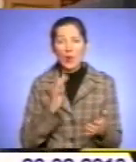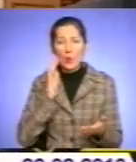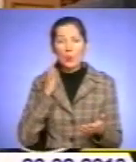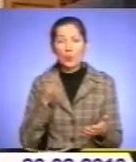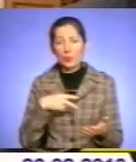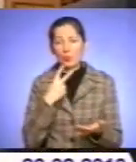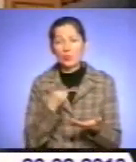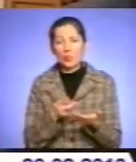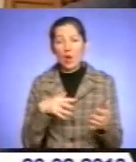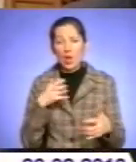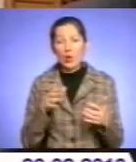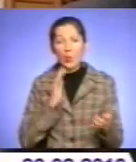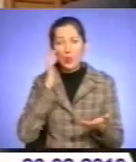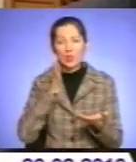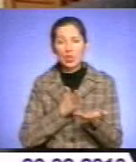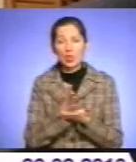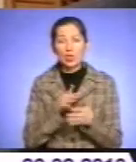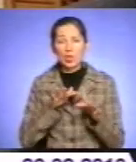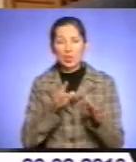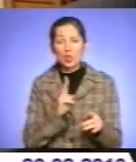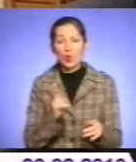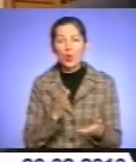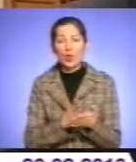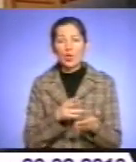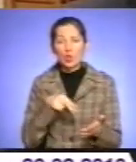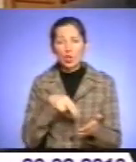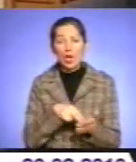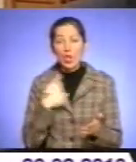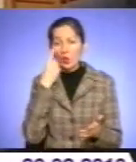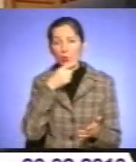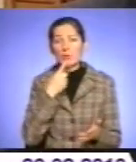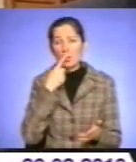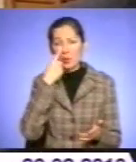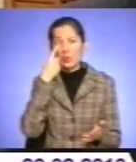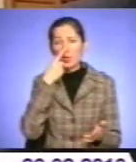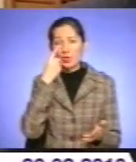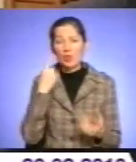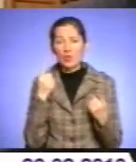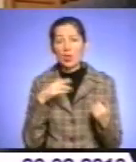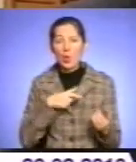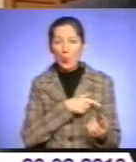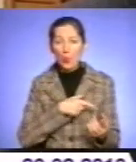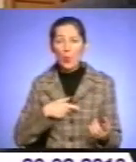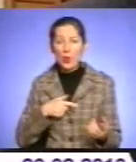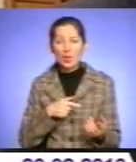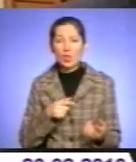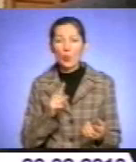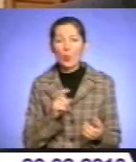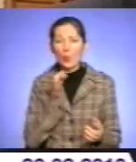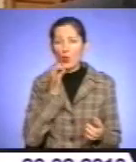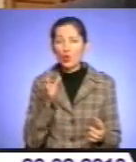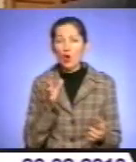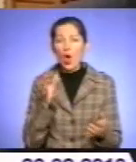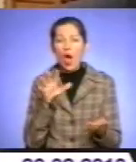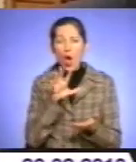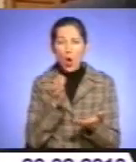діяльності, за якою стоїть особисті амбіції деяких політиків будь-що одержати посаду голови обласної ради.